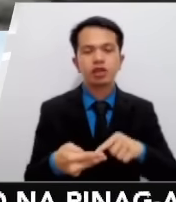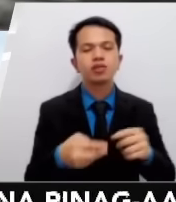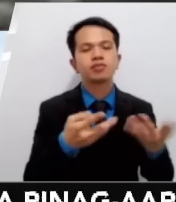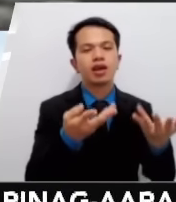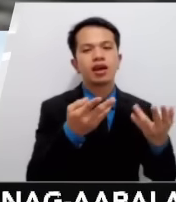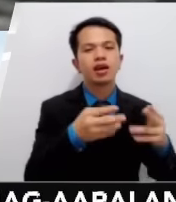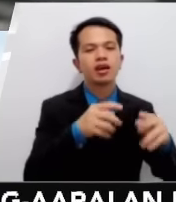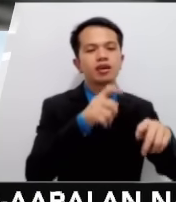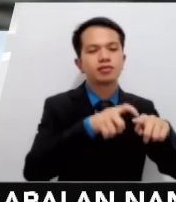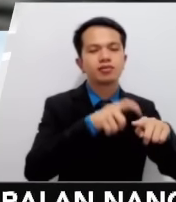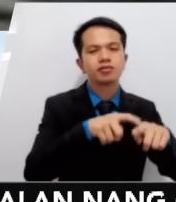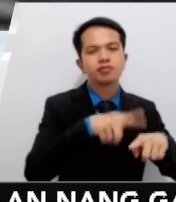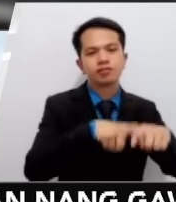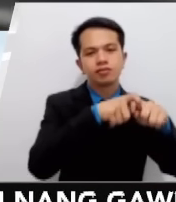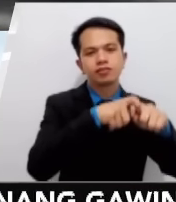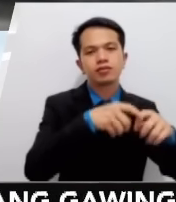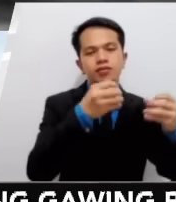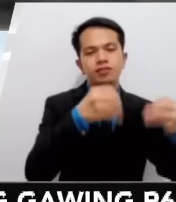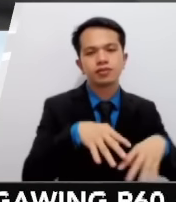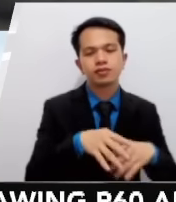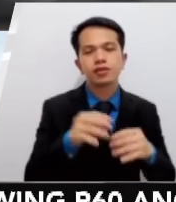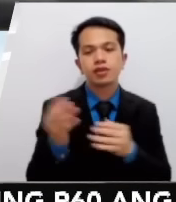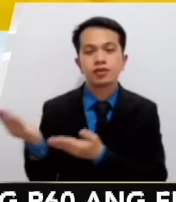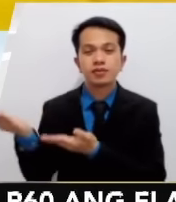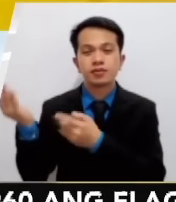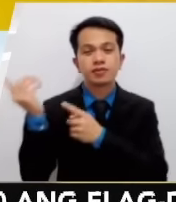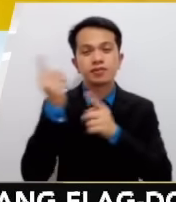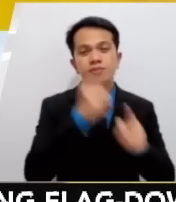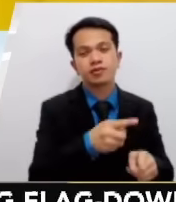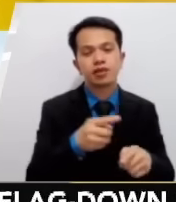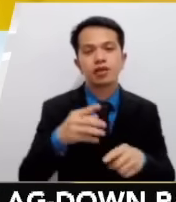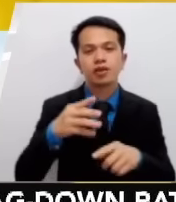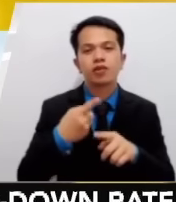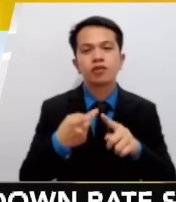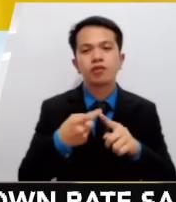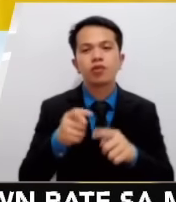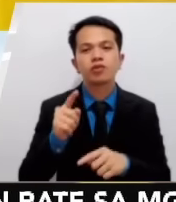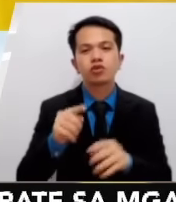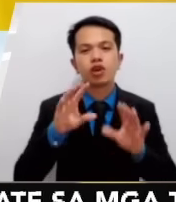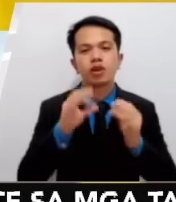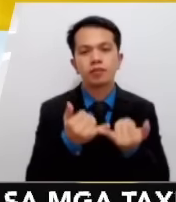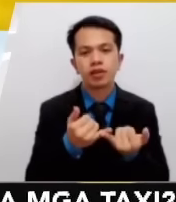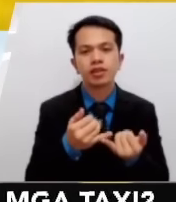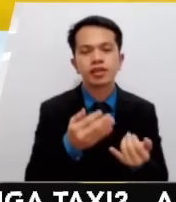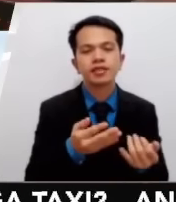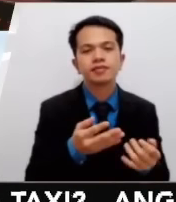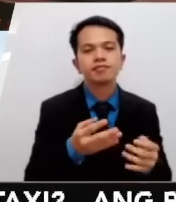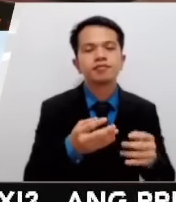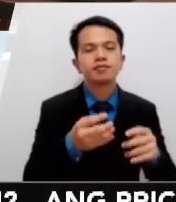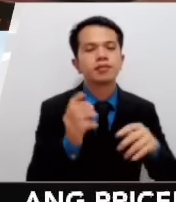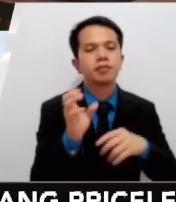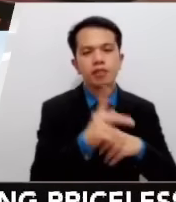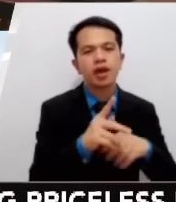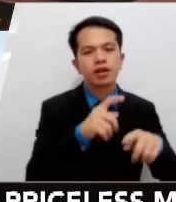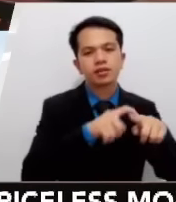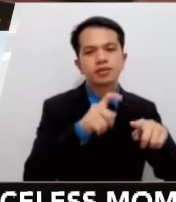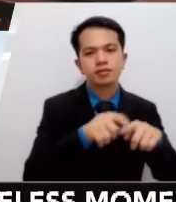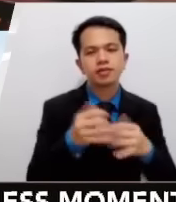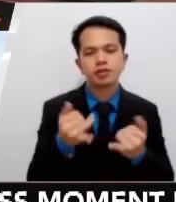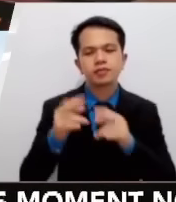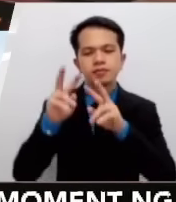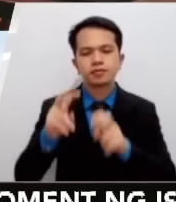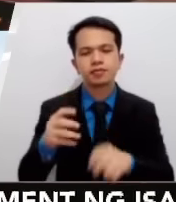sa lugar. Agad namang dumating ang mga tauhan ng Cagayan Electric Power and Light Company at naibalik ang supply ng kuryente. Iniimbestiga ng pulisya kung